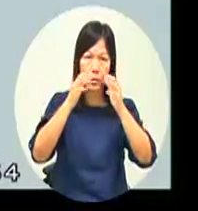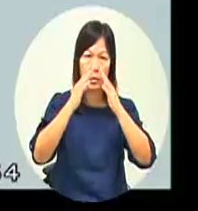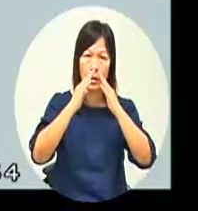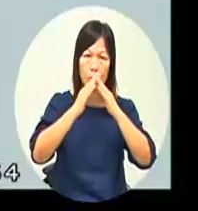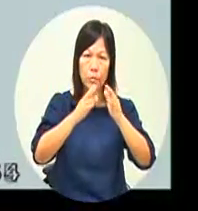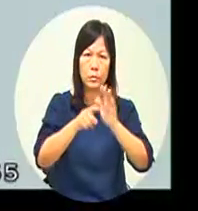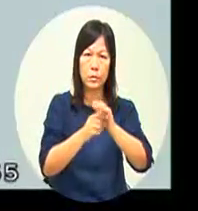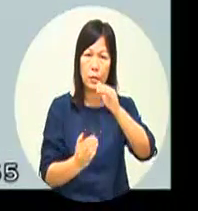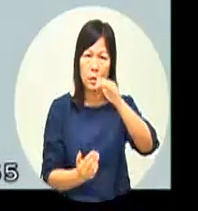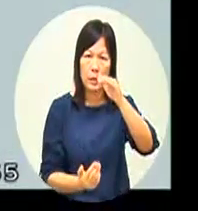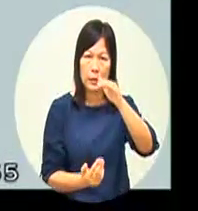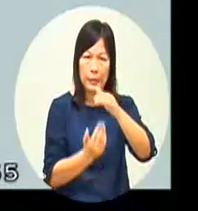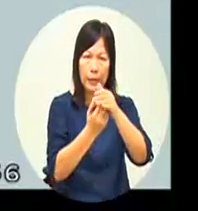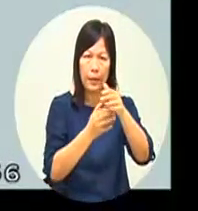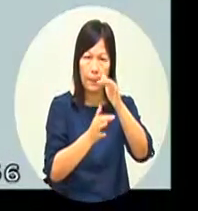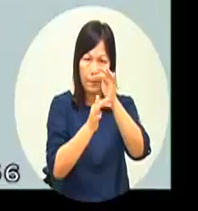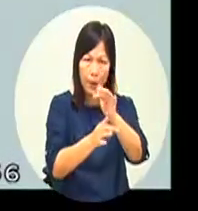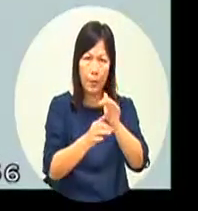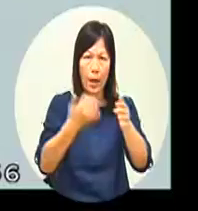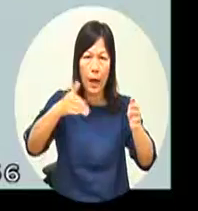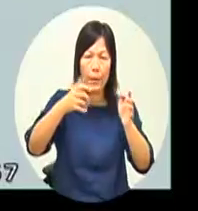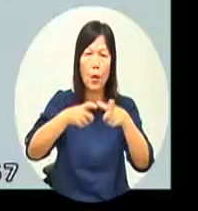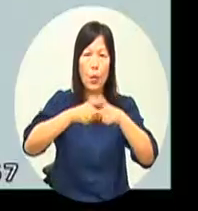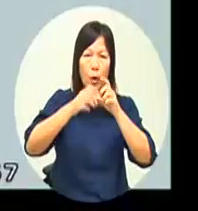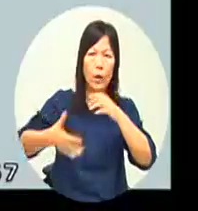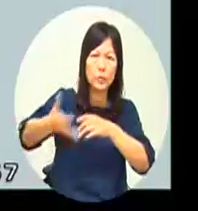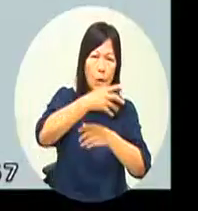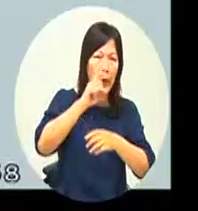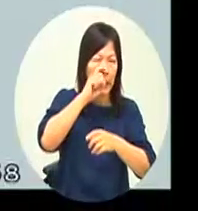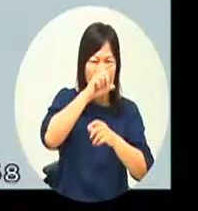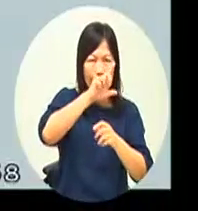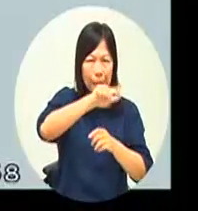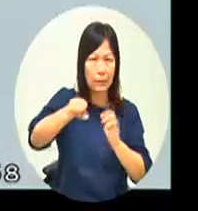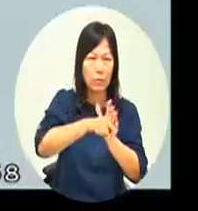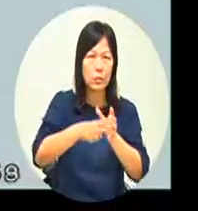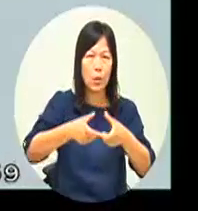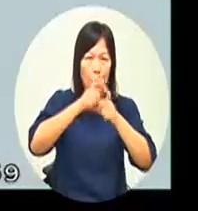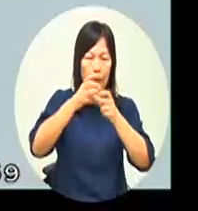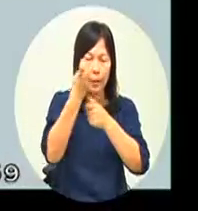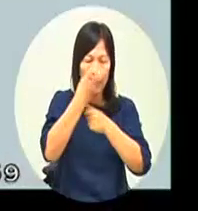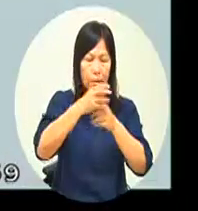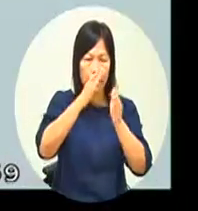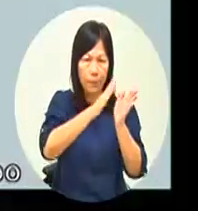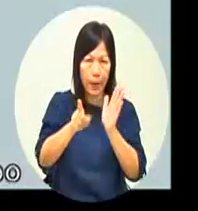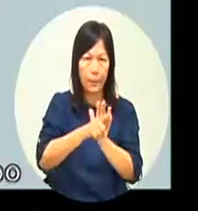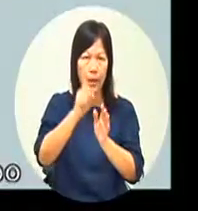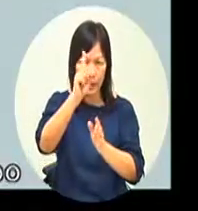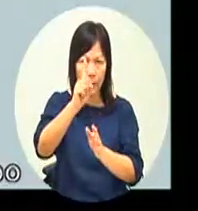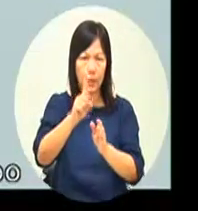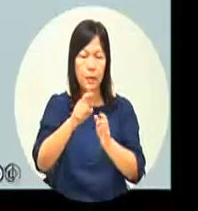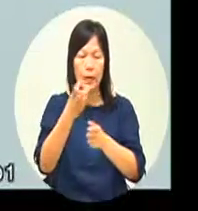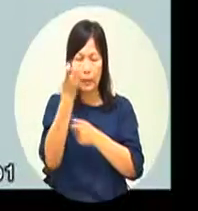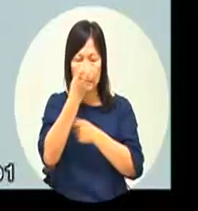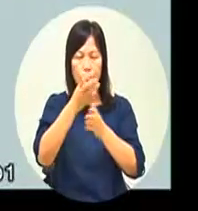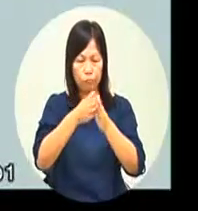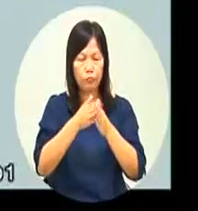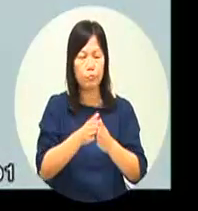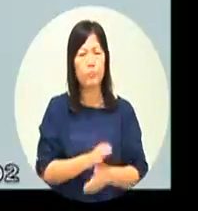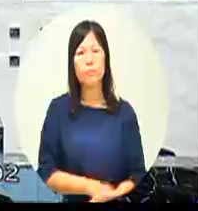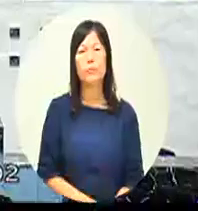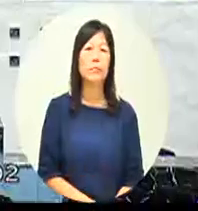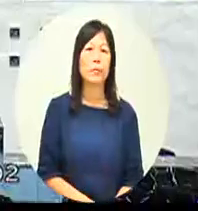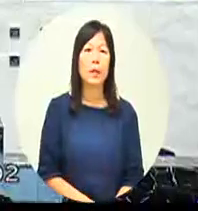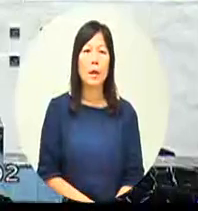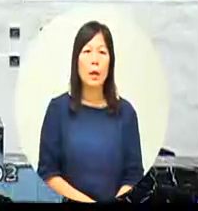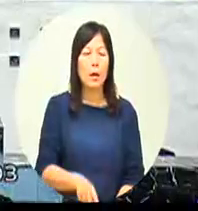送高雄市未达一定规模应回收废弃物回收站管理办法乙份，请查照，请讨论。